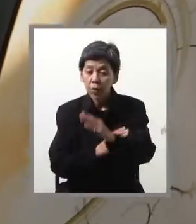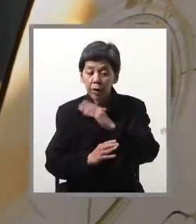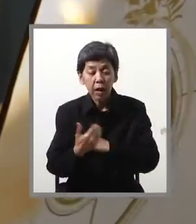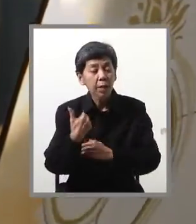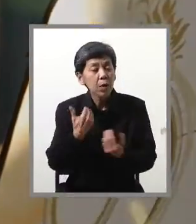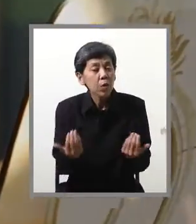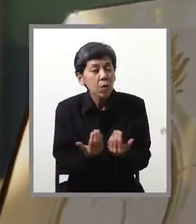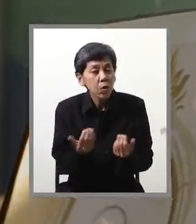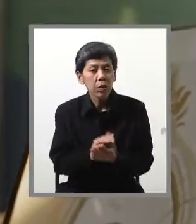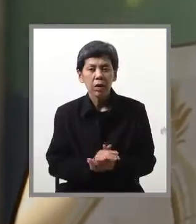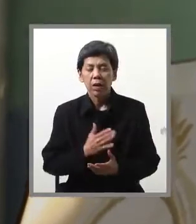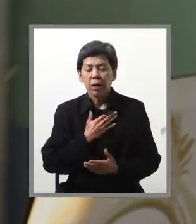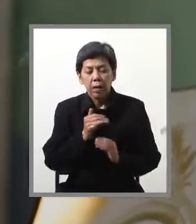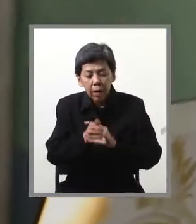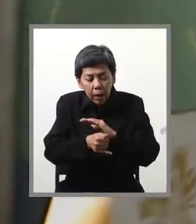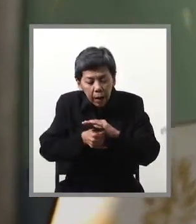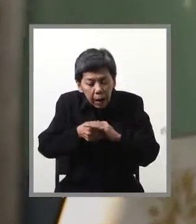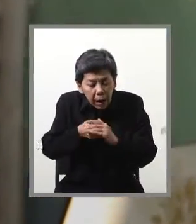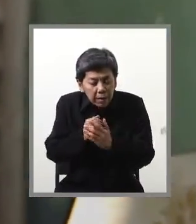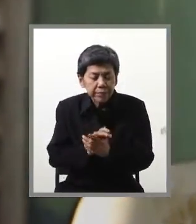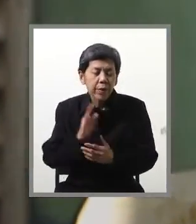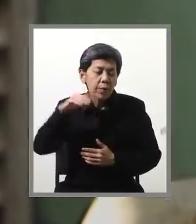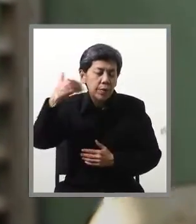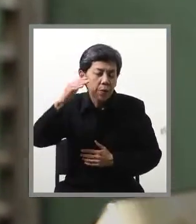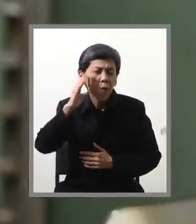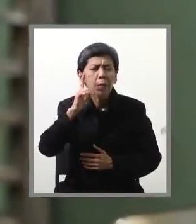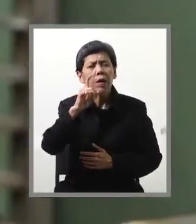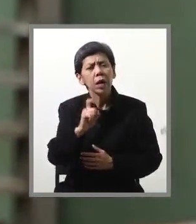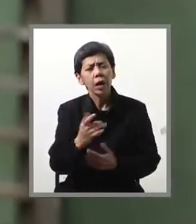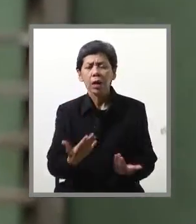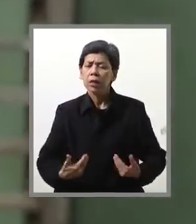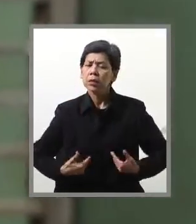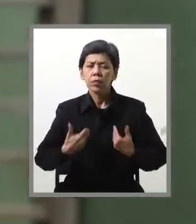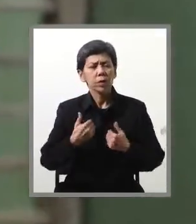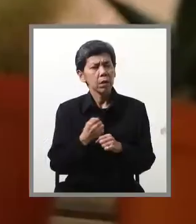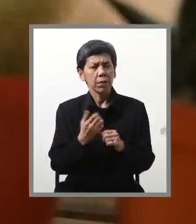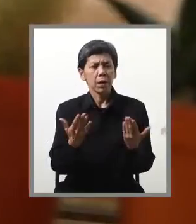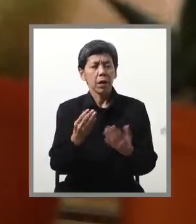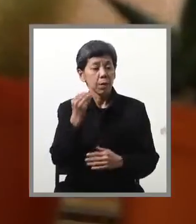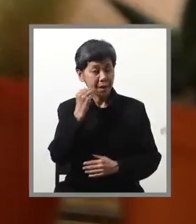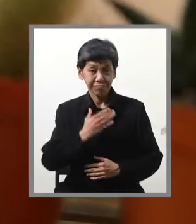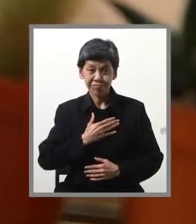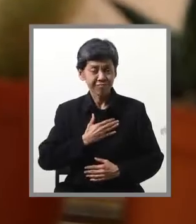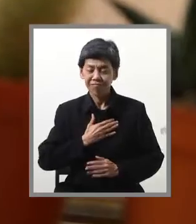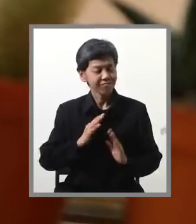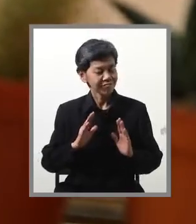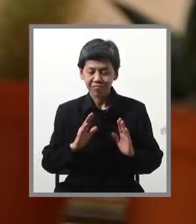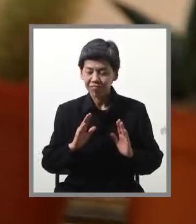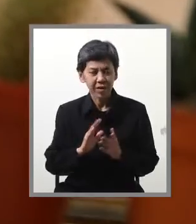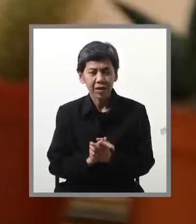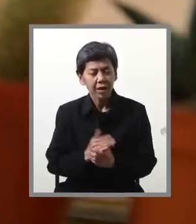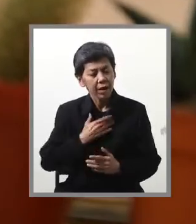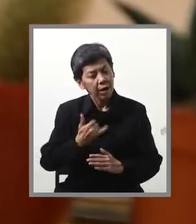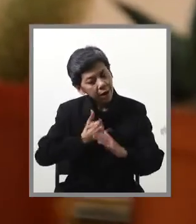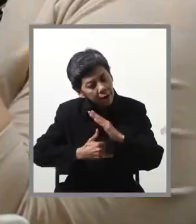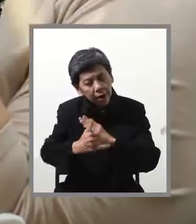พิการแล้วเอาแอบเอาเก็บอยู่ที่บ้านแล้วนะวันหนึ่งพ่อแม่ตายไปลูกจะอยู่ยังไงที่บ้านพี่คือแบบปล่อยเลย